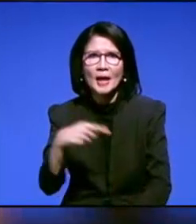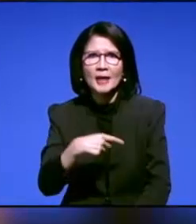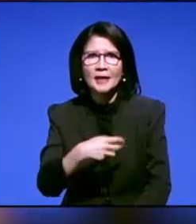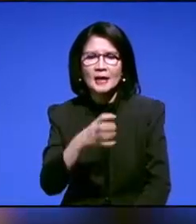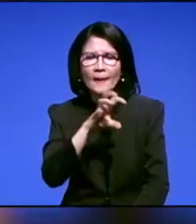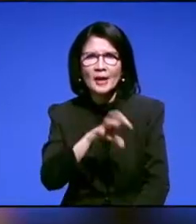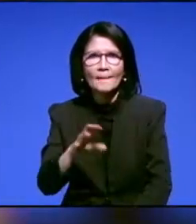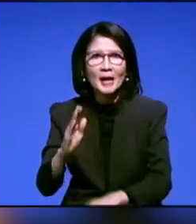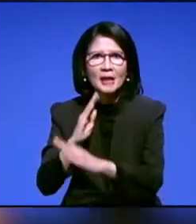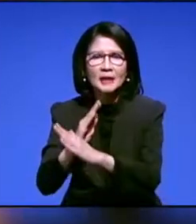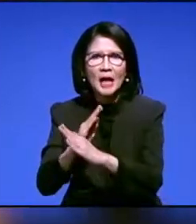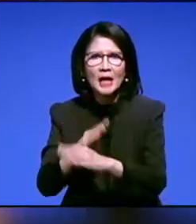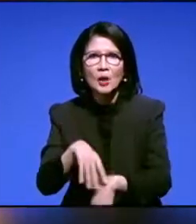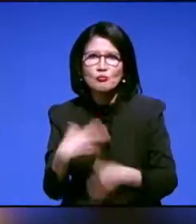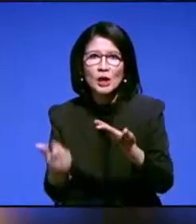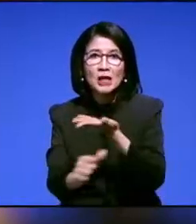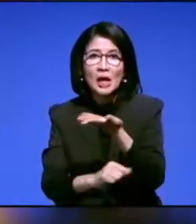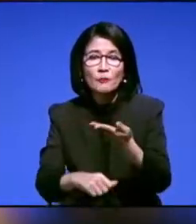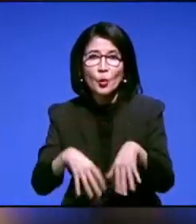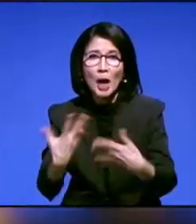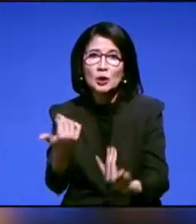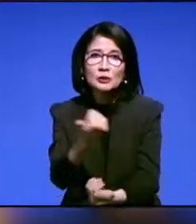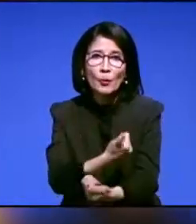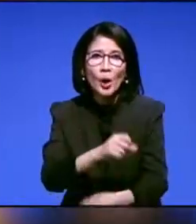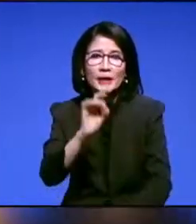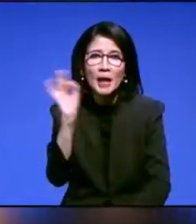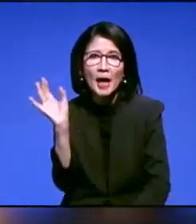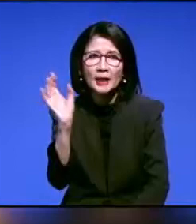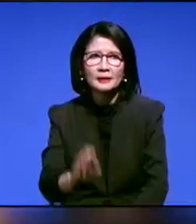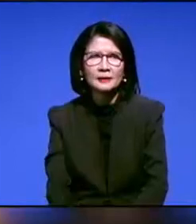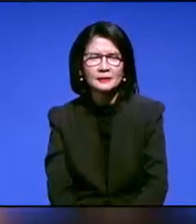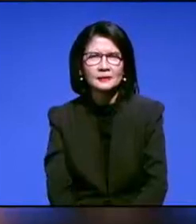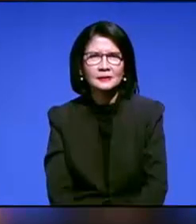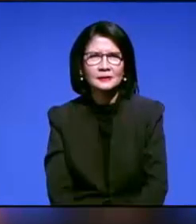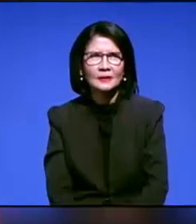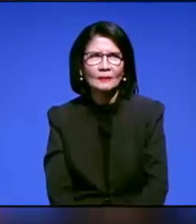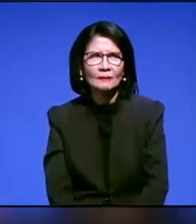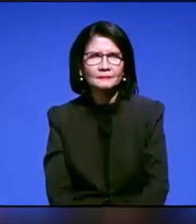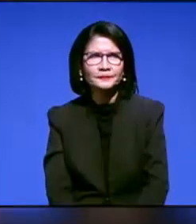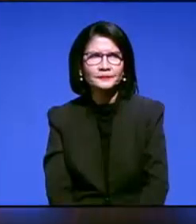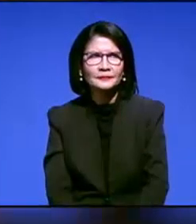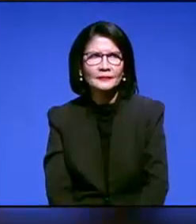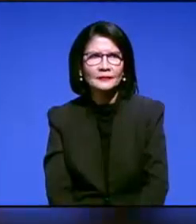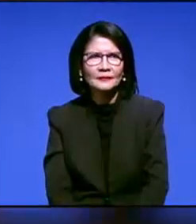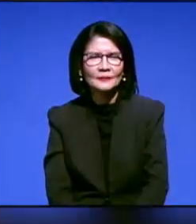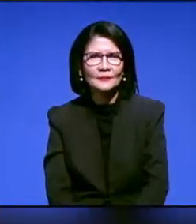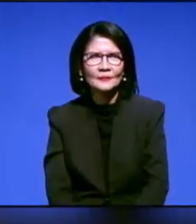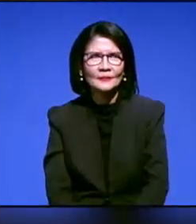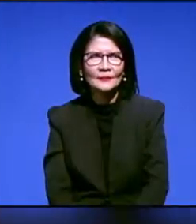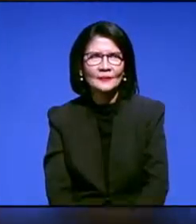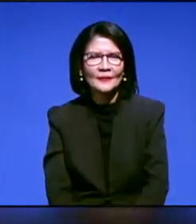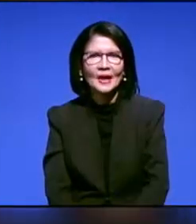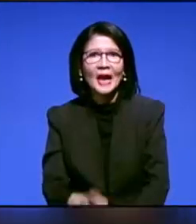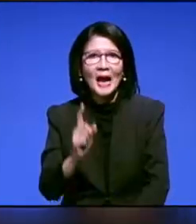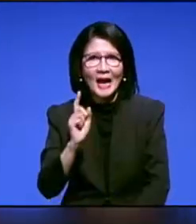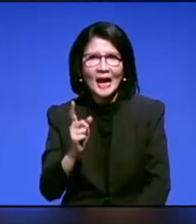terlarang, yaitu sabu atau narkoba, psikotropika. Maka harus dicek. Dan yang jadi dalil adalah